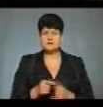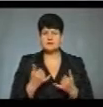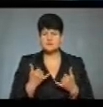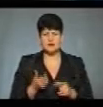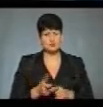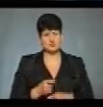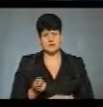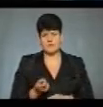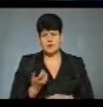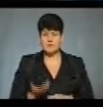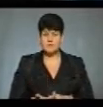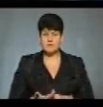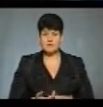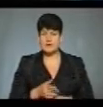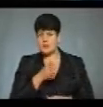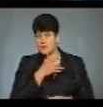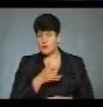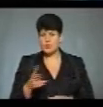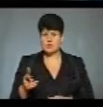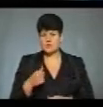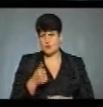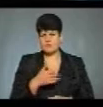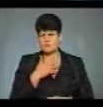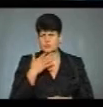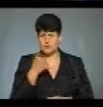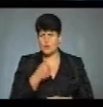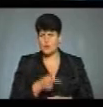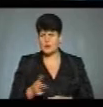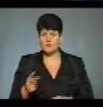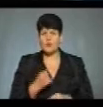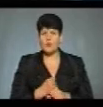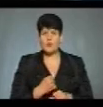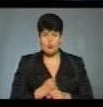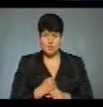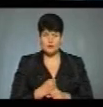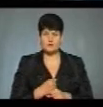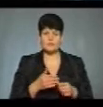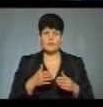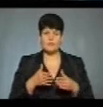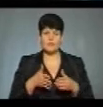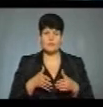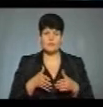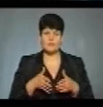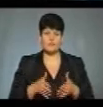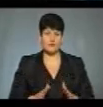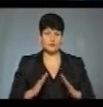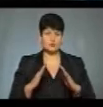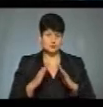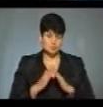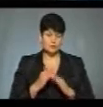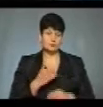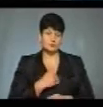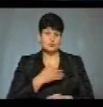дуже мало. На протязі років, багатьох років його роботи в перинатальному центрі, хочу сказати,